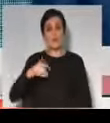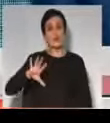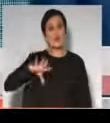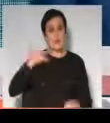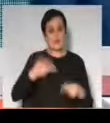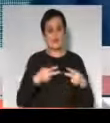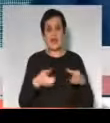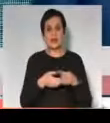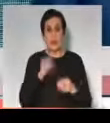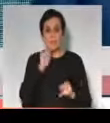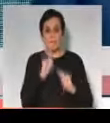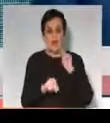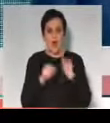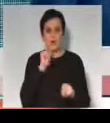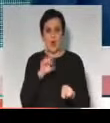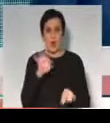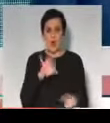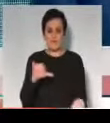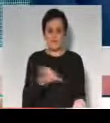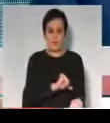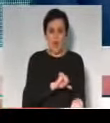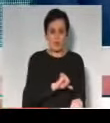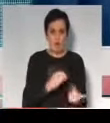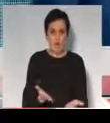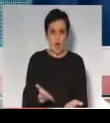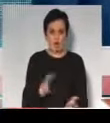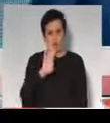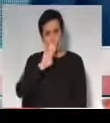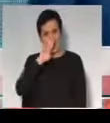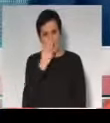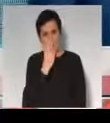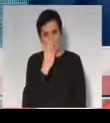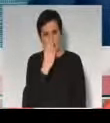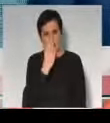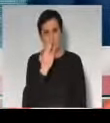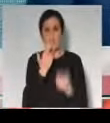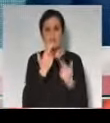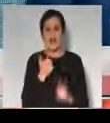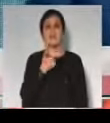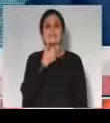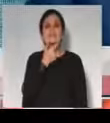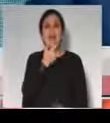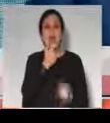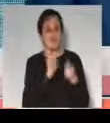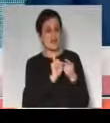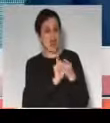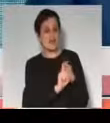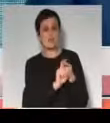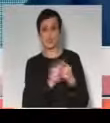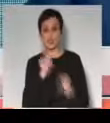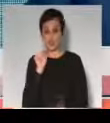თანაგუნდელების ბრალდებები. ნარკომანობა, მოღალატეობა და სააკაშვილთან კავშირები. აი